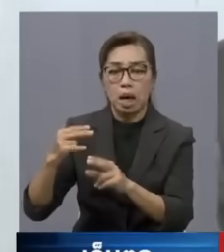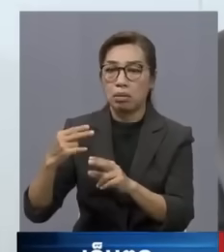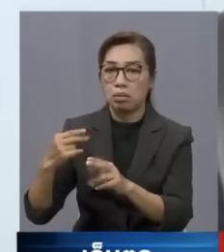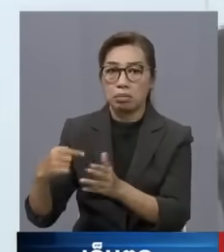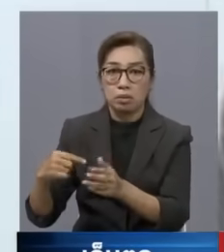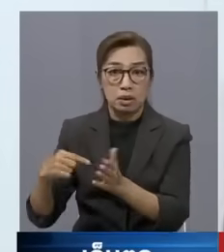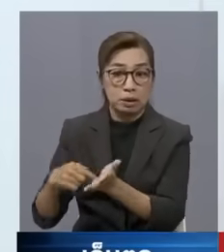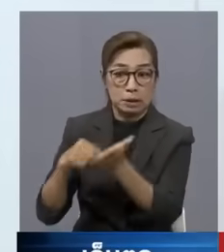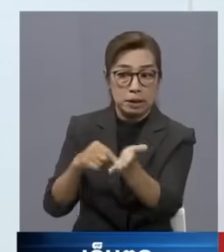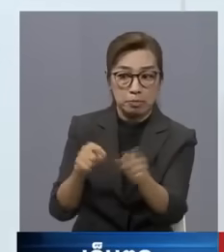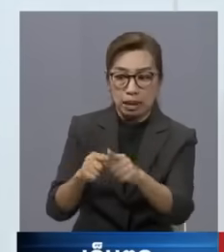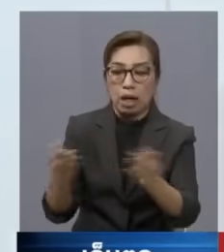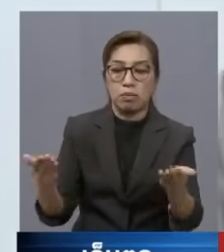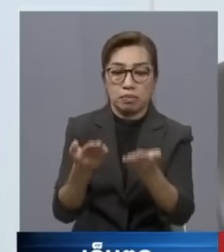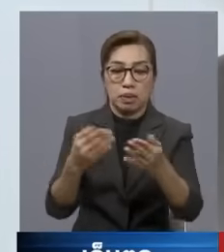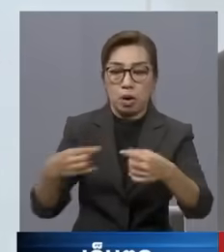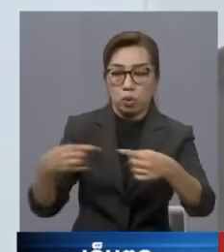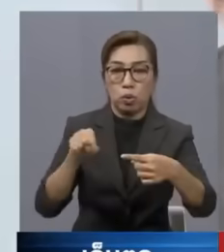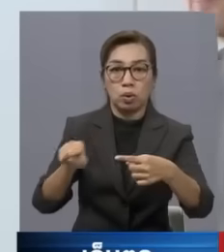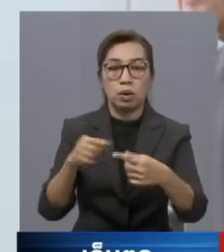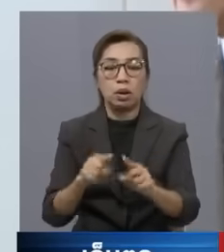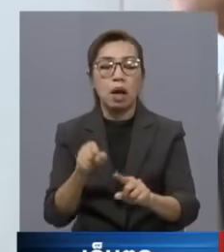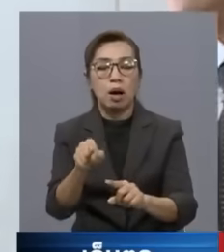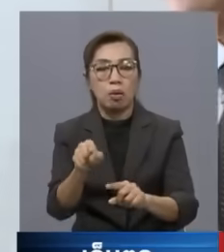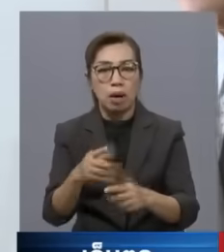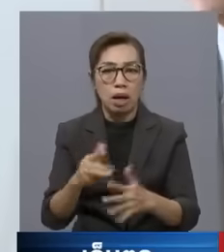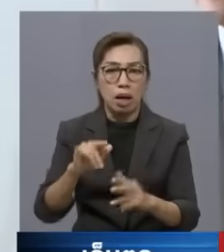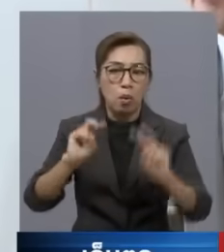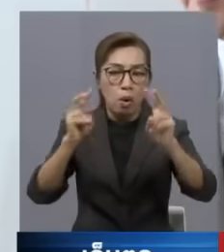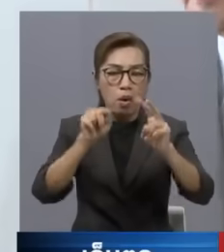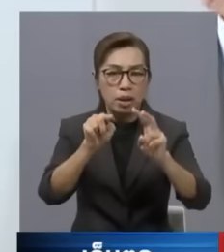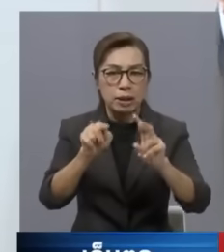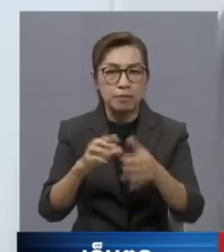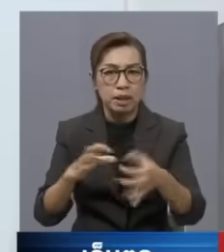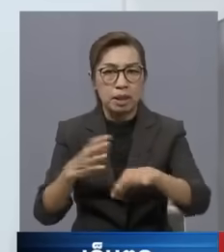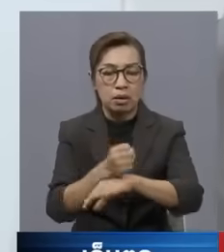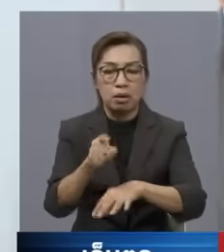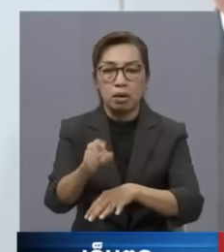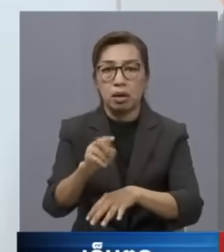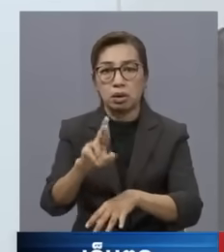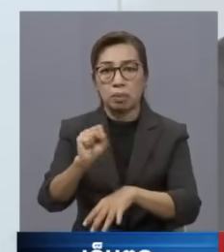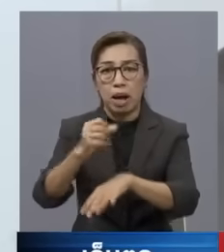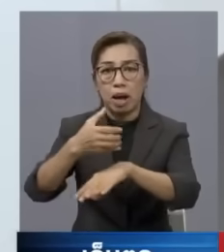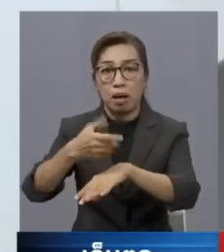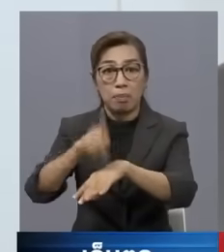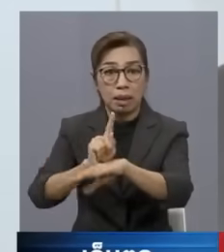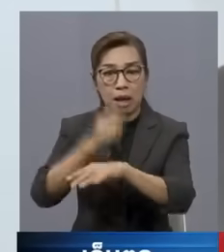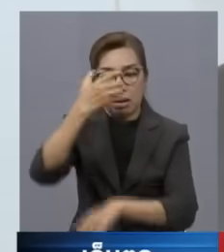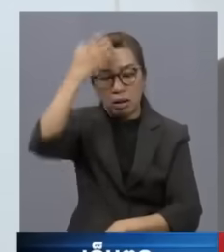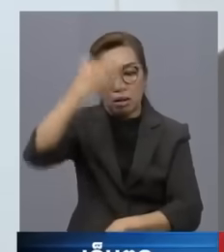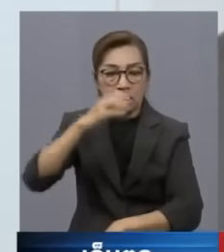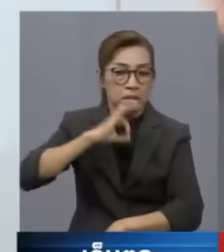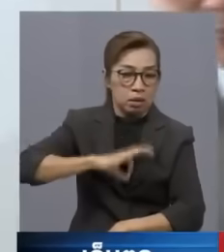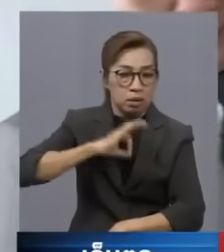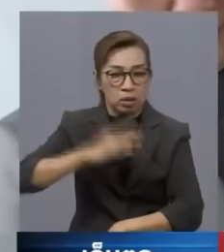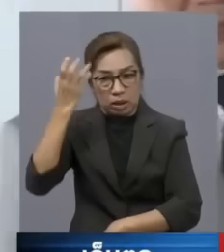ขอให้ทบทวนที่กลายเป็นปมปัญหาทางการเมืองก็สร้างความปวดหัวให้กับประธานรัฐสภาอาจารย์วันนอร์ไม่น้อยเหมือนกันนะครับเนื่องจากเจ้าตัวก็